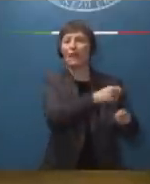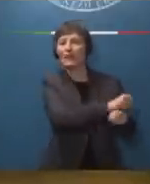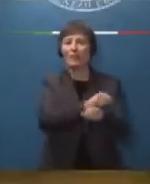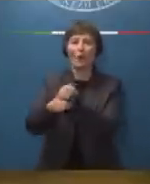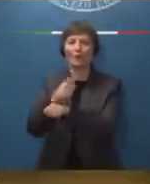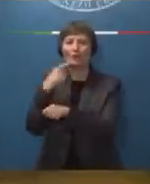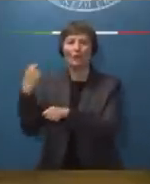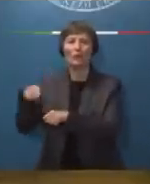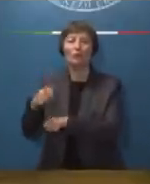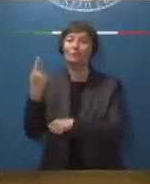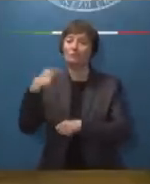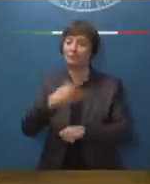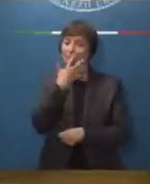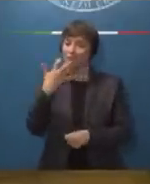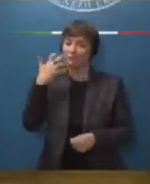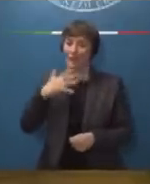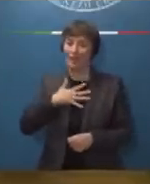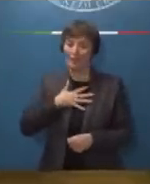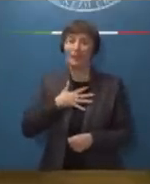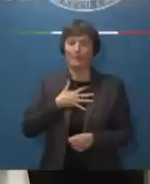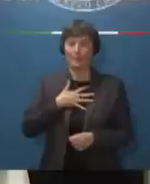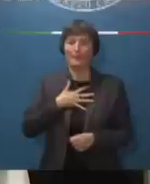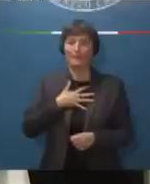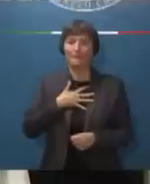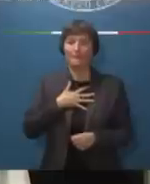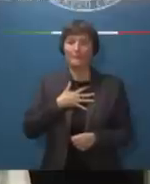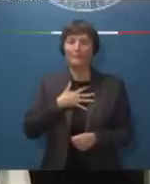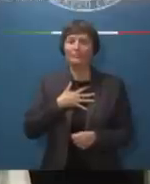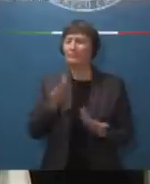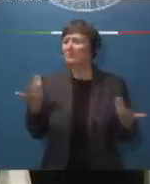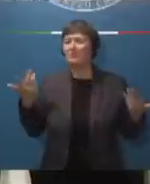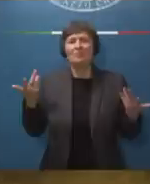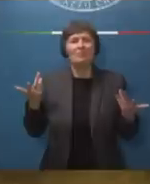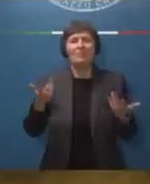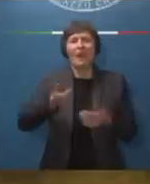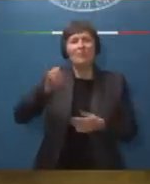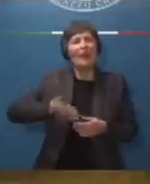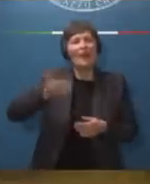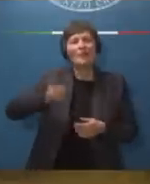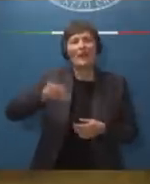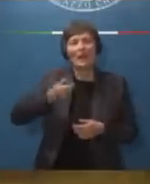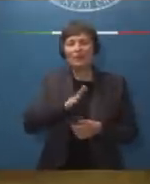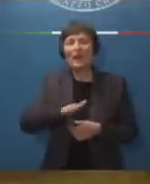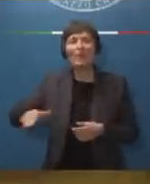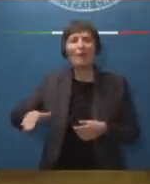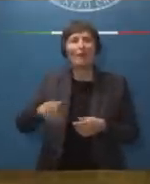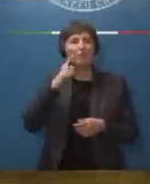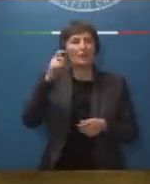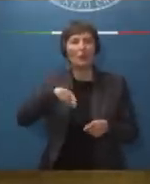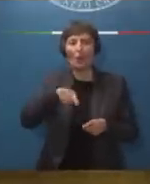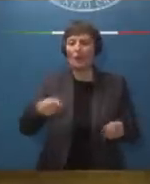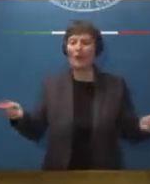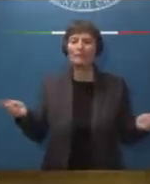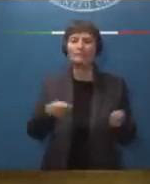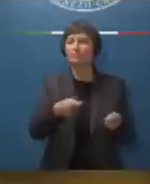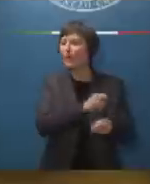per me un tema molto importante per tutti noi migliaia e migliaia di bambini ucraini e sono stati deportati